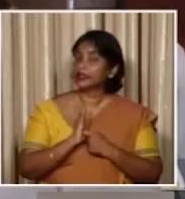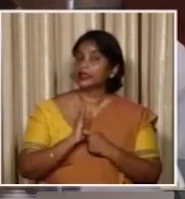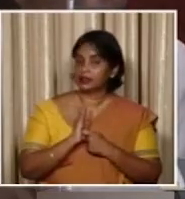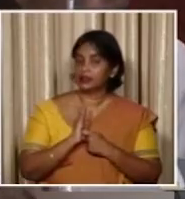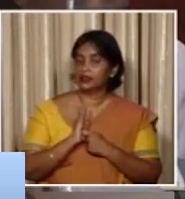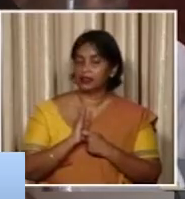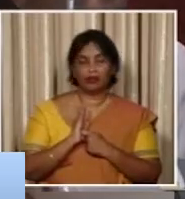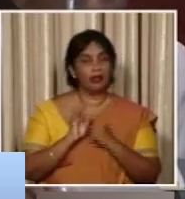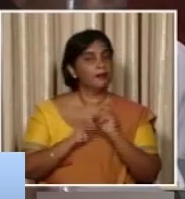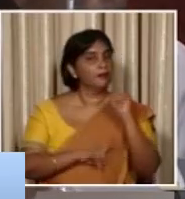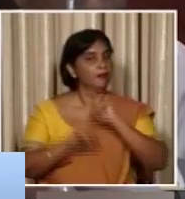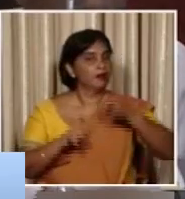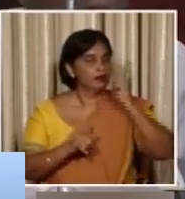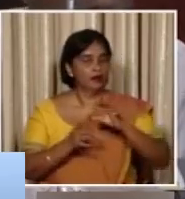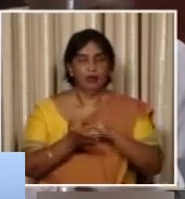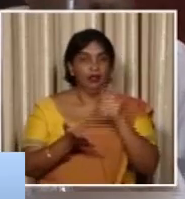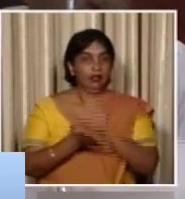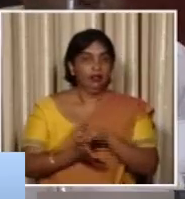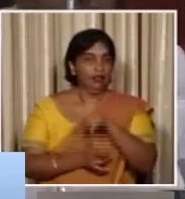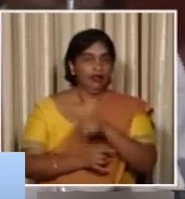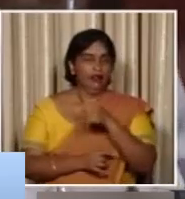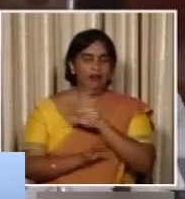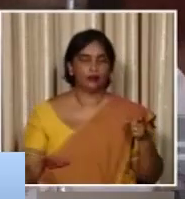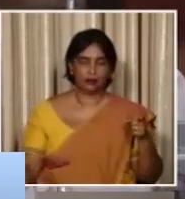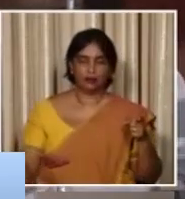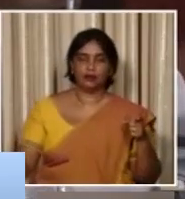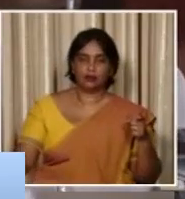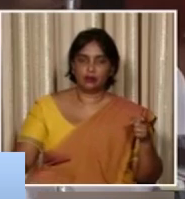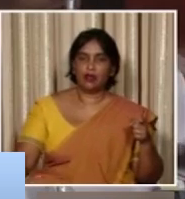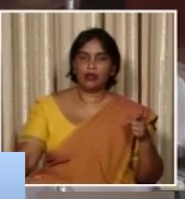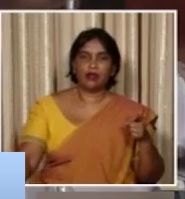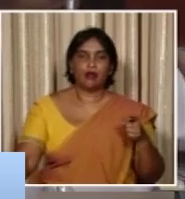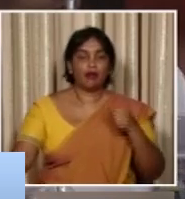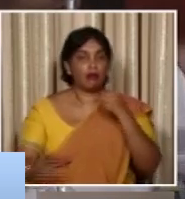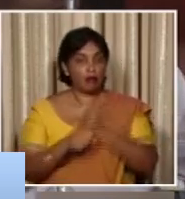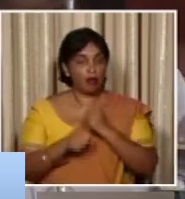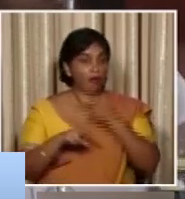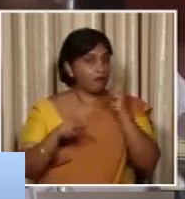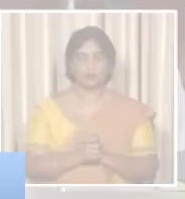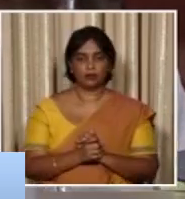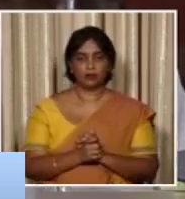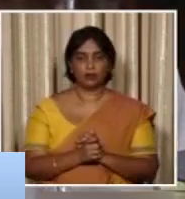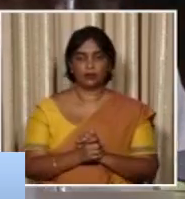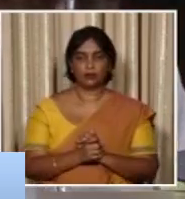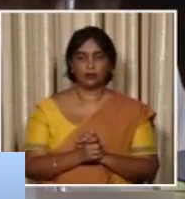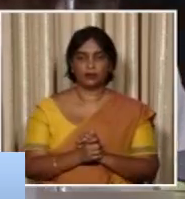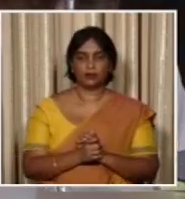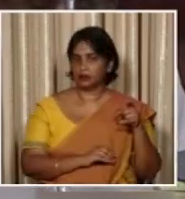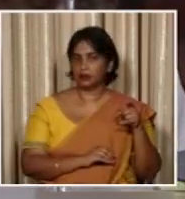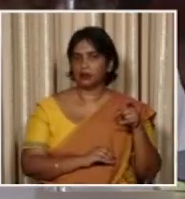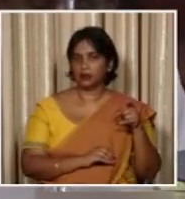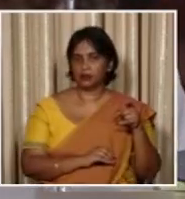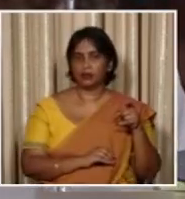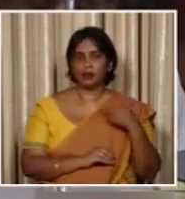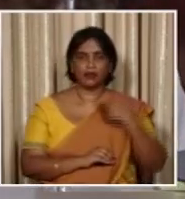නීති පාර්ලිමේන්තුවේ සම්මත කර දෙකේ වැදගත්කම නීතිය ක්‍රියාත්මක කිරීම. ආණ්ඩුවේ හිතවත් අයට නීතිය ක්‍රියාත්මක කරන්නේ නැහැ. මේ මෑතකදී